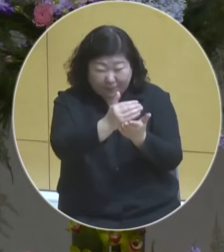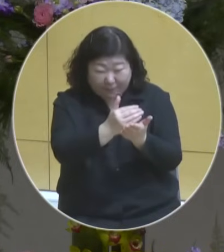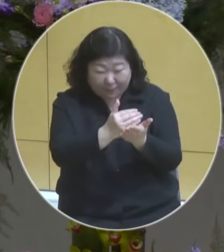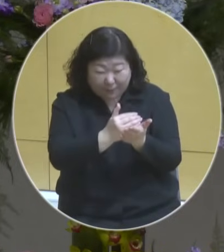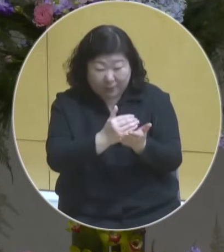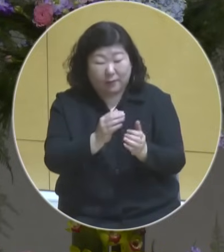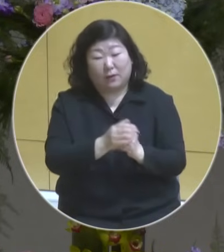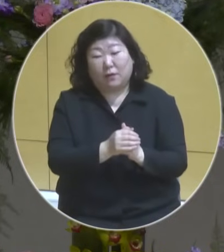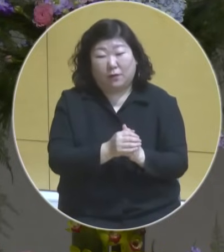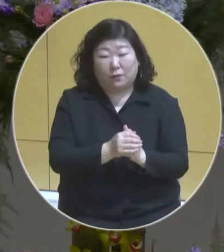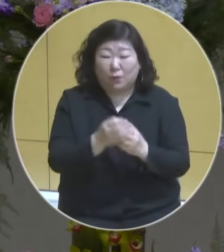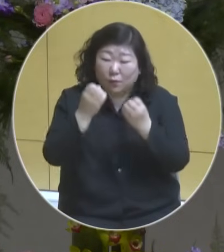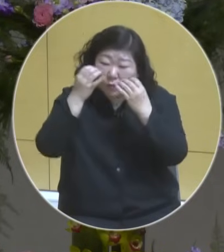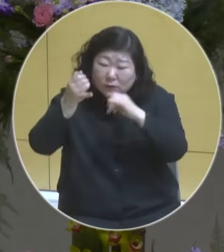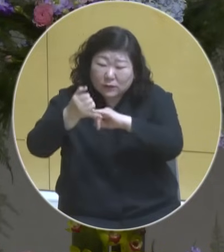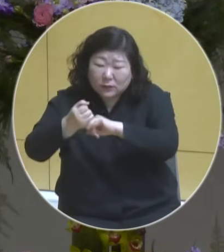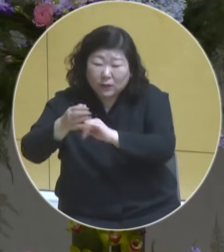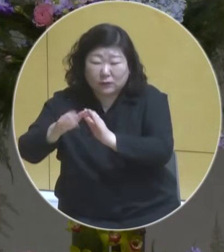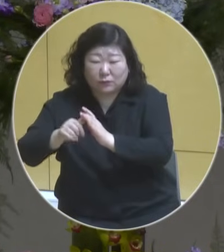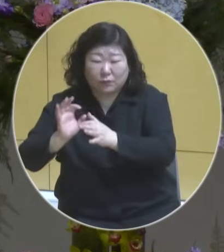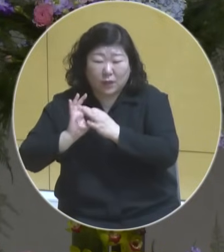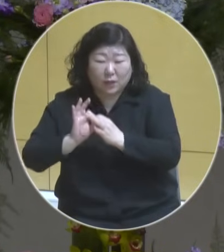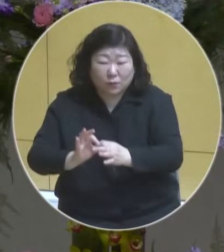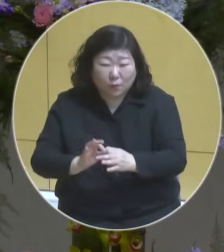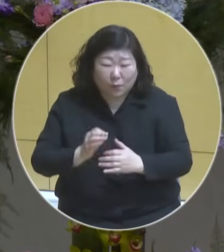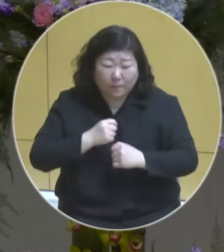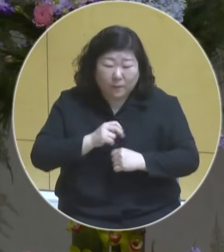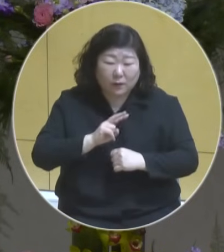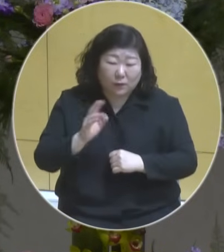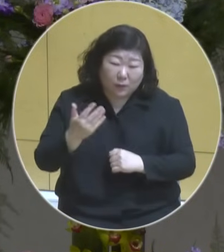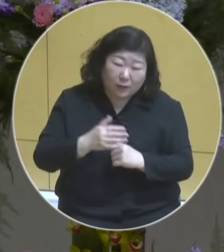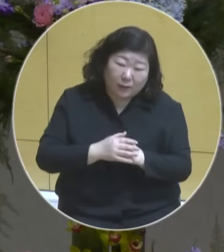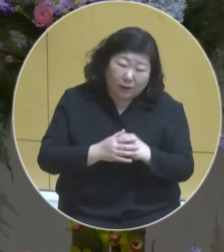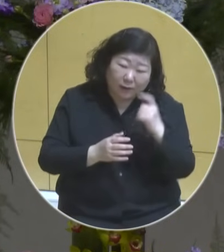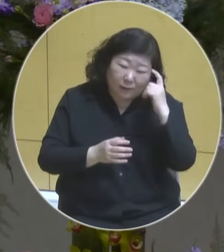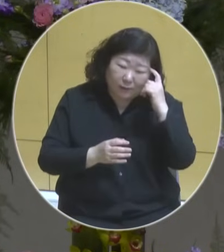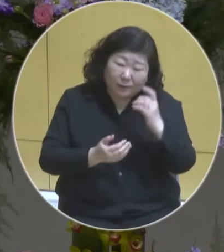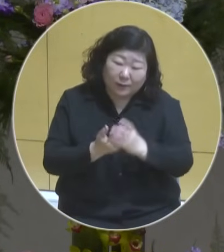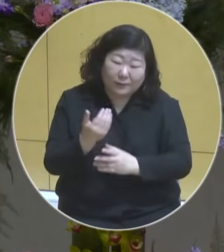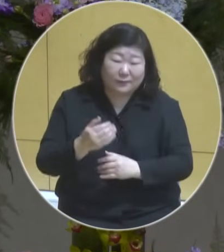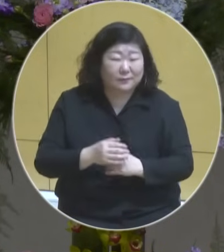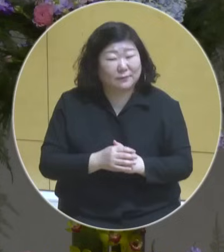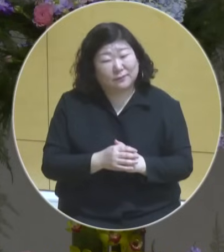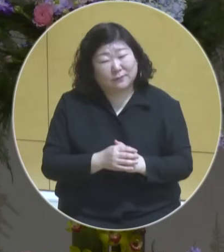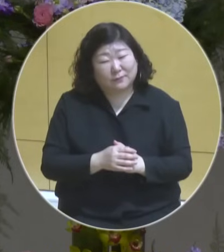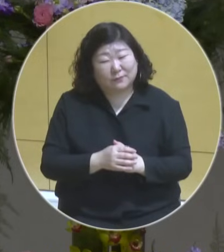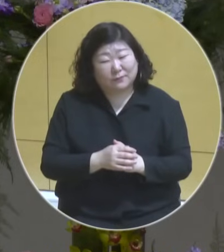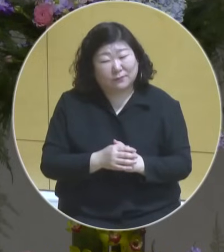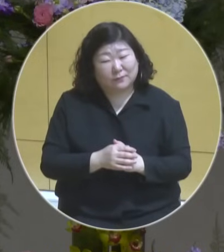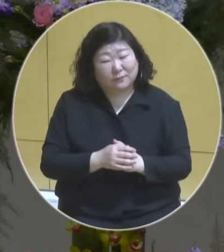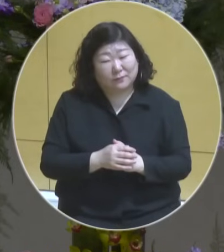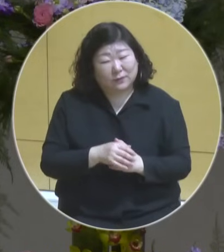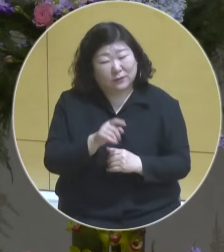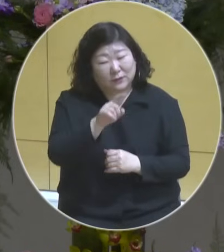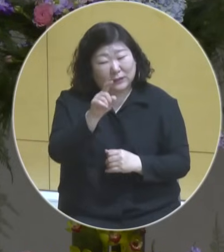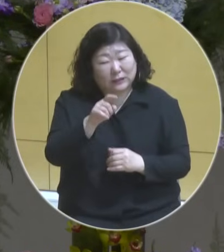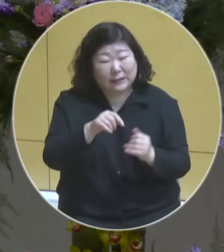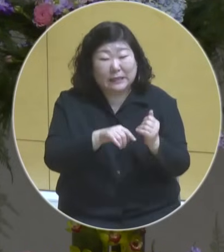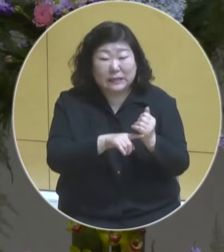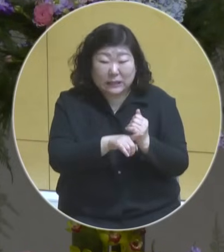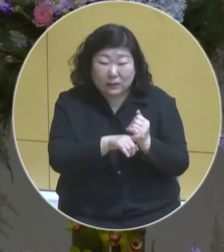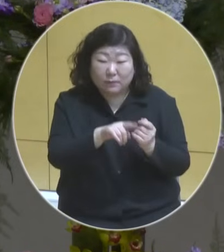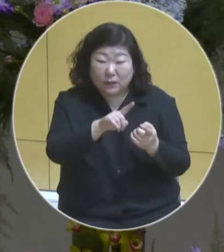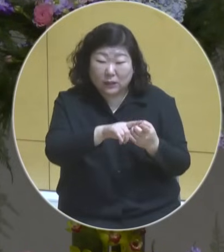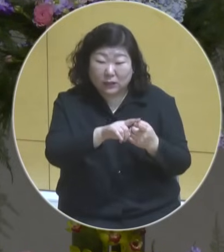신약 시대도 계속 지켜야 되는가 이런 생각이 들어갑니다 그러면서 이것에 대한 의미에 대해서 우리가 잘 알지